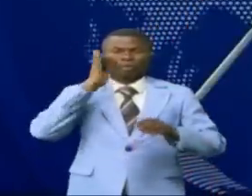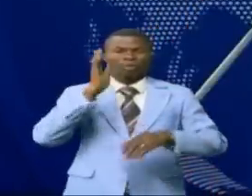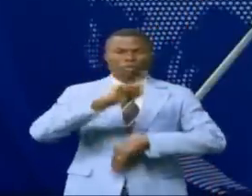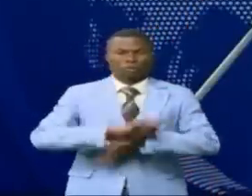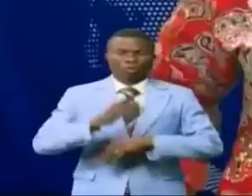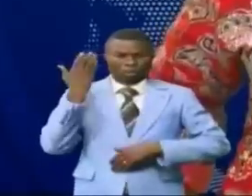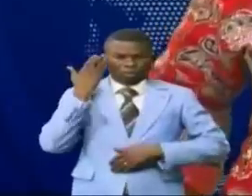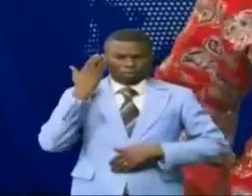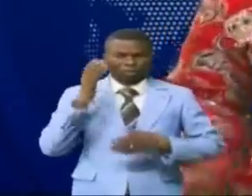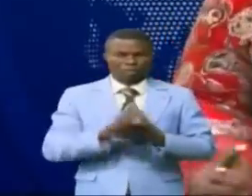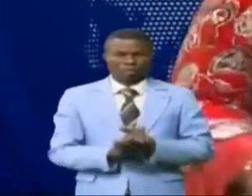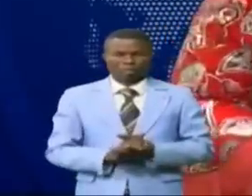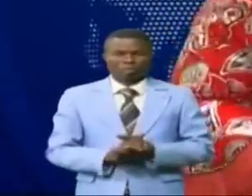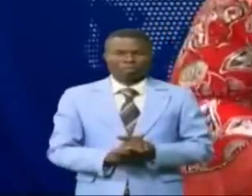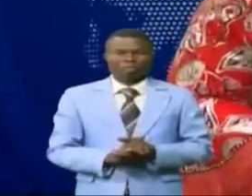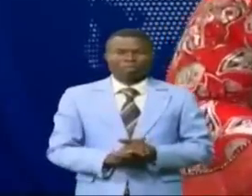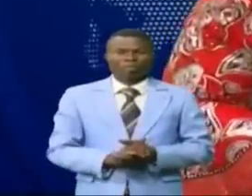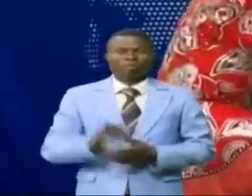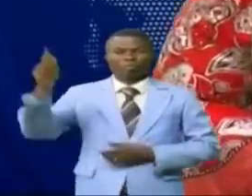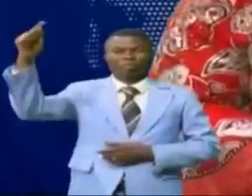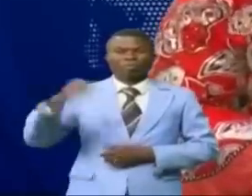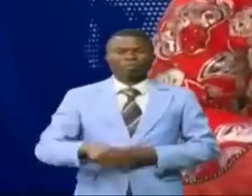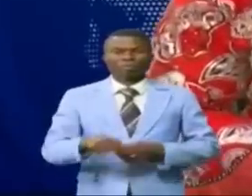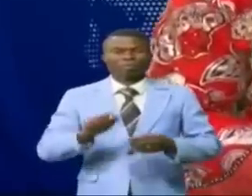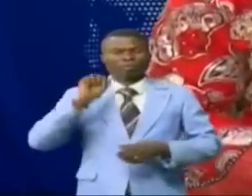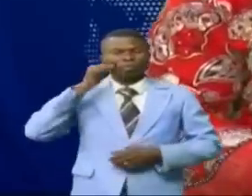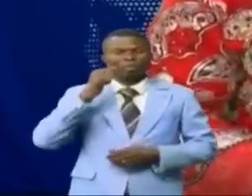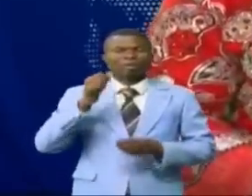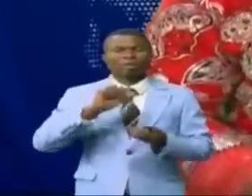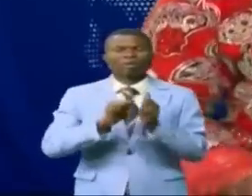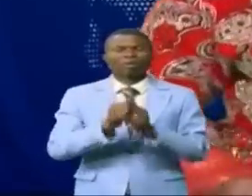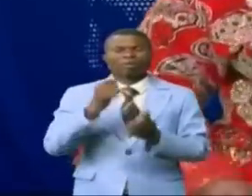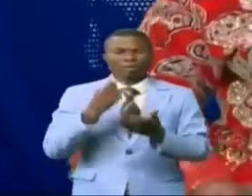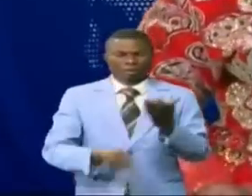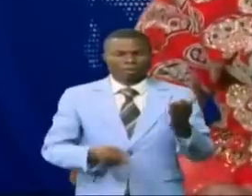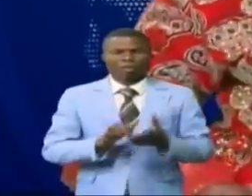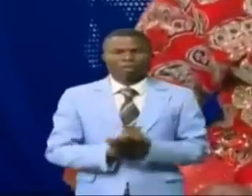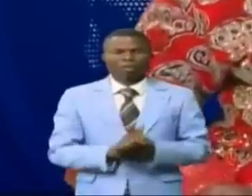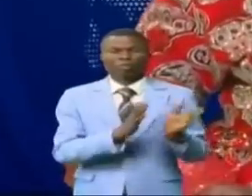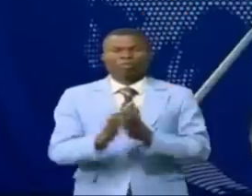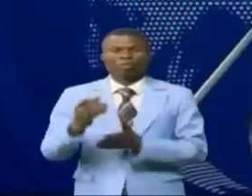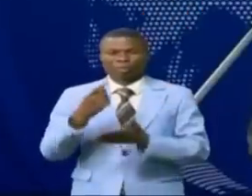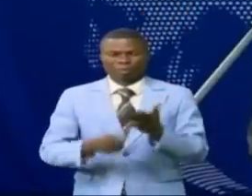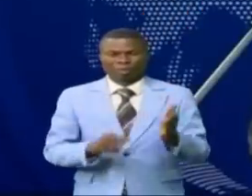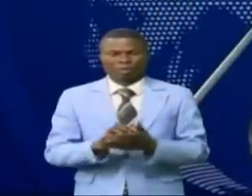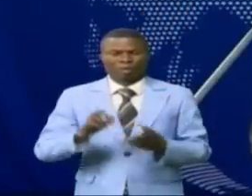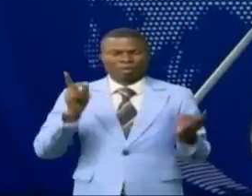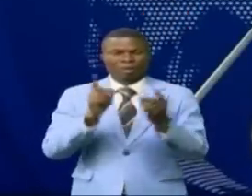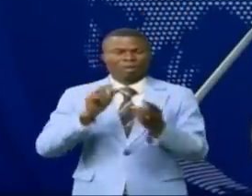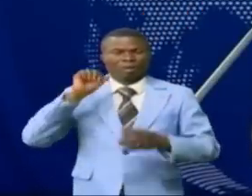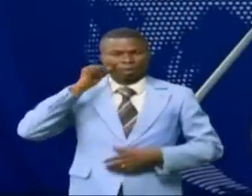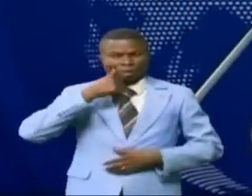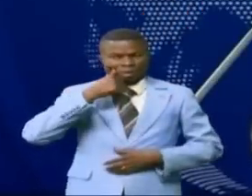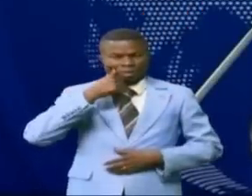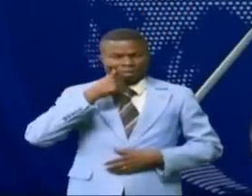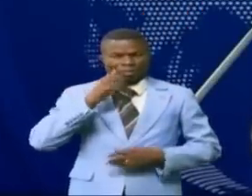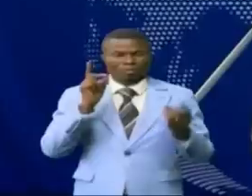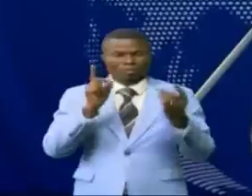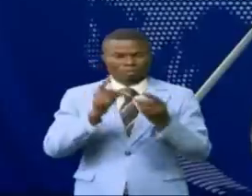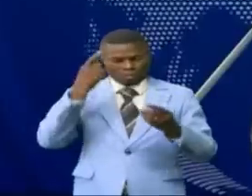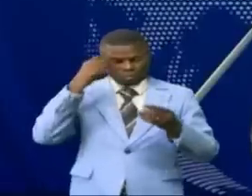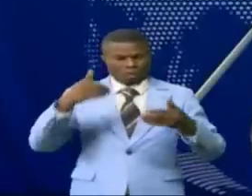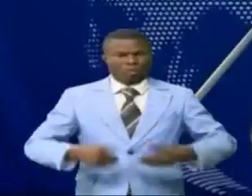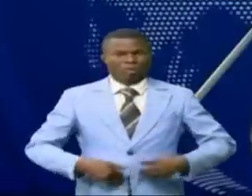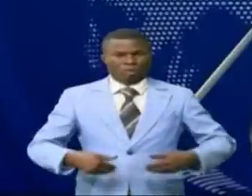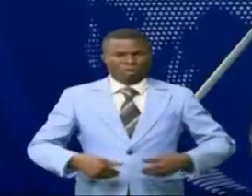Madame. C'est quoi ce rendez-vous de demain? De quoi il s'agit-il? Le rendez-vous de demain, c'est le rendez-vous de la